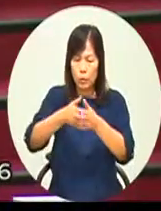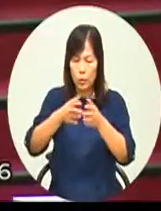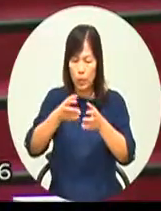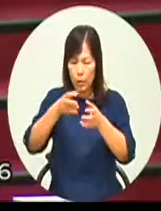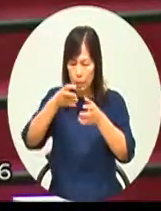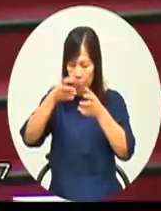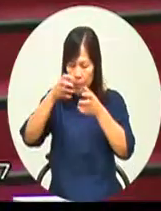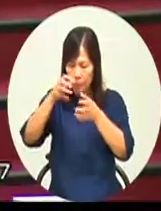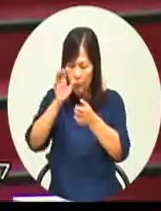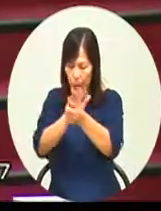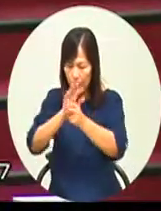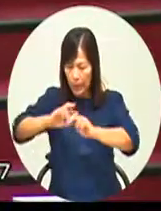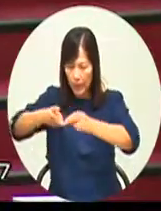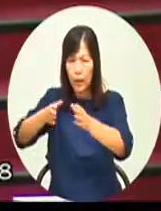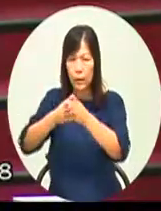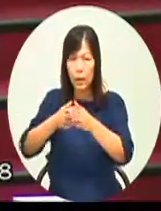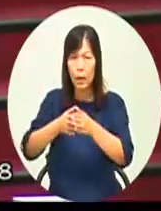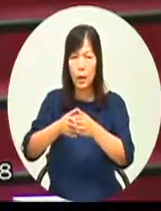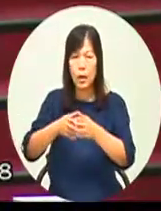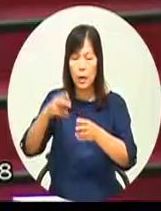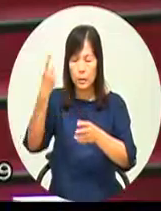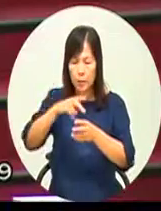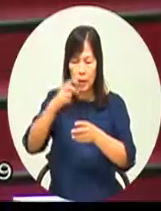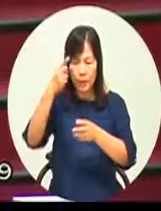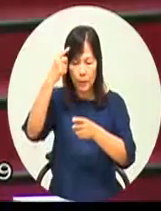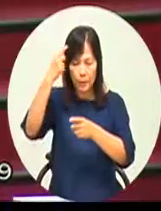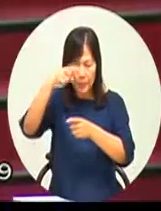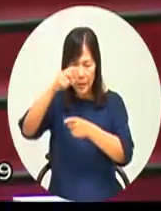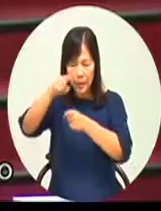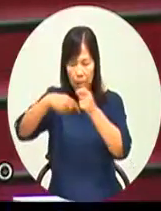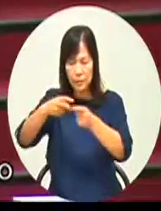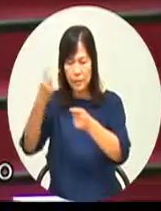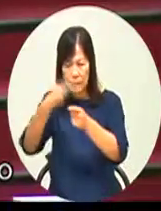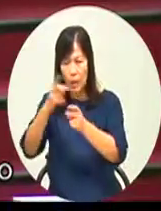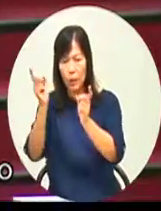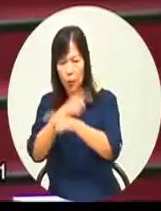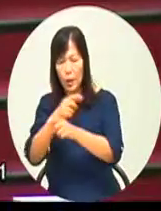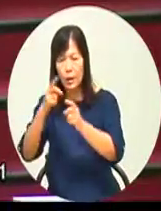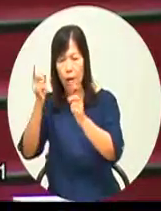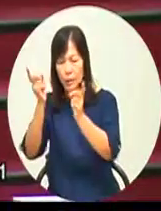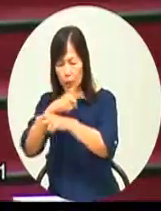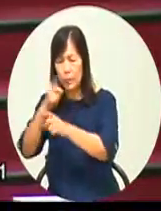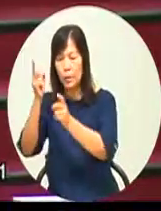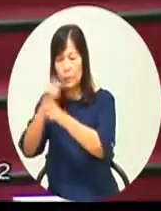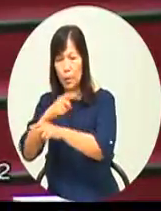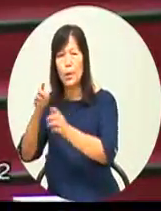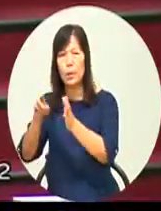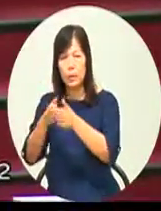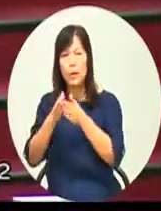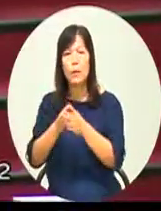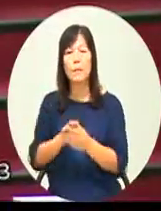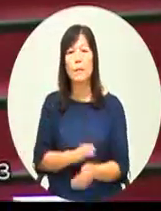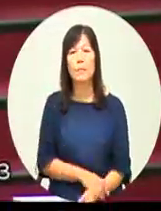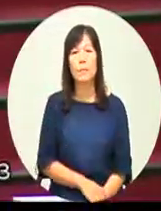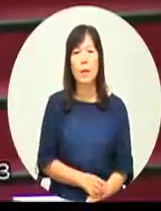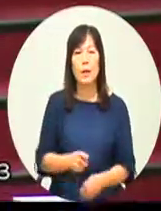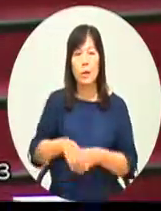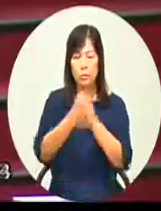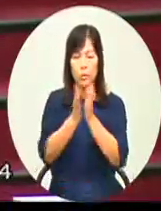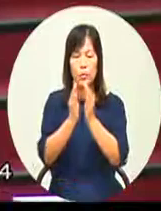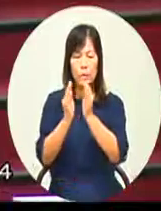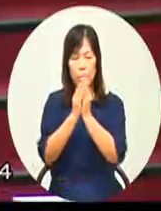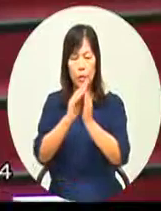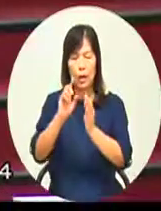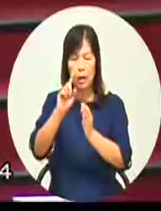的部落，那么隔年再换一个部落，后年再开发一个部落，那么整个桃园区每一个部